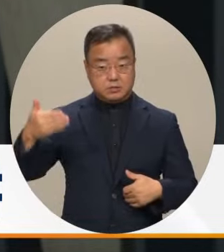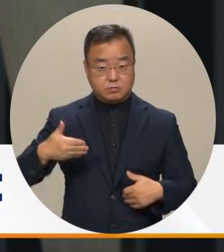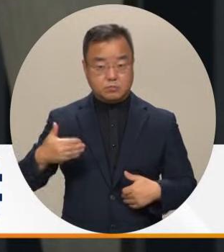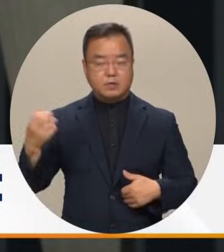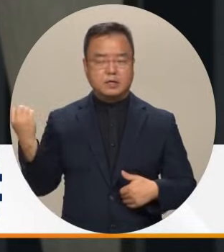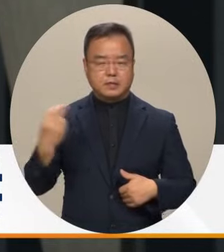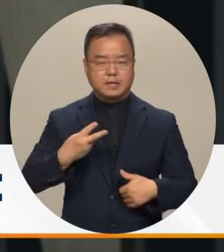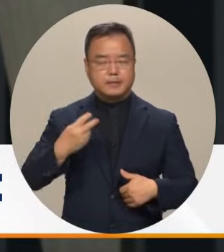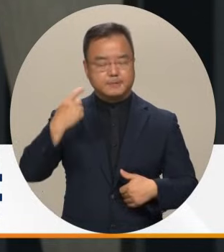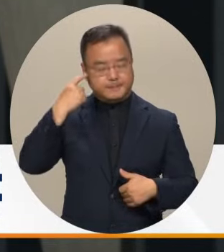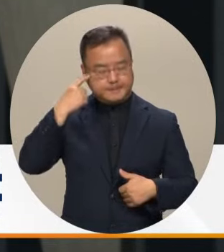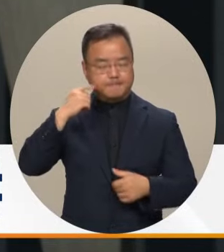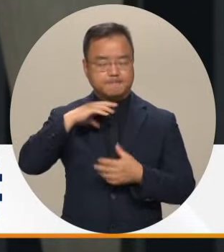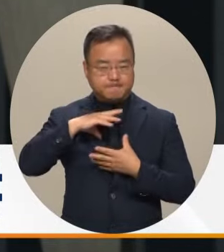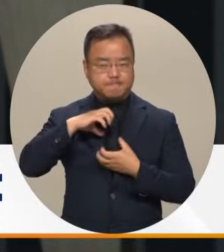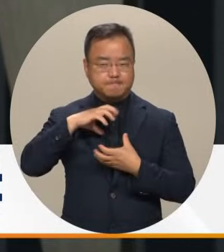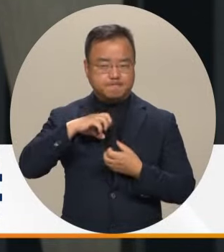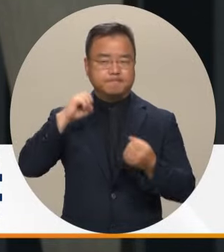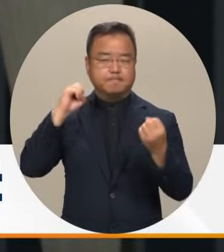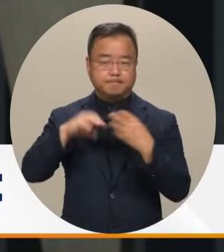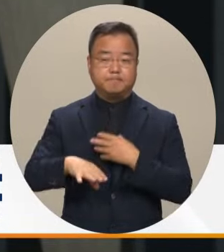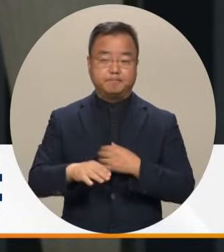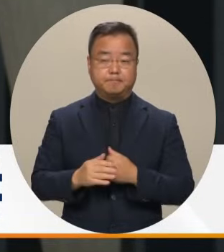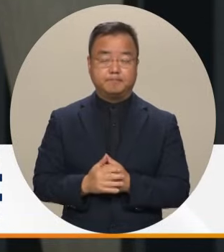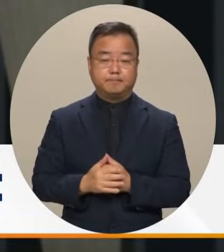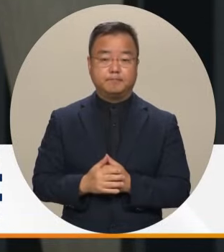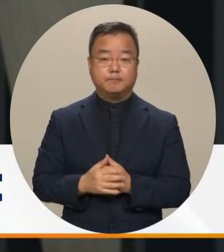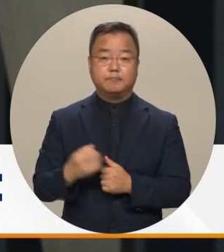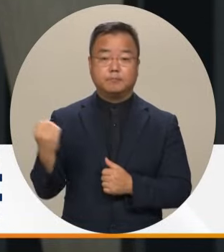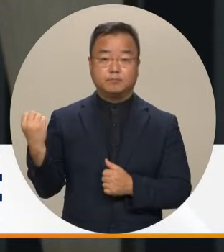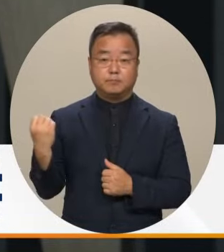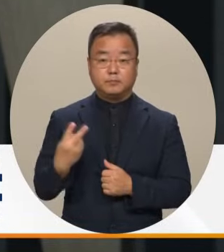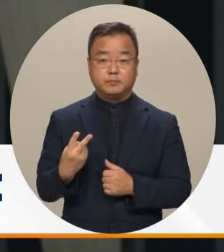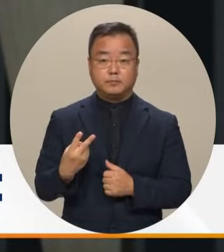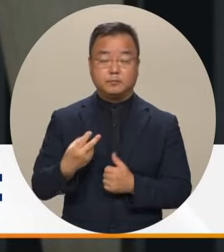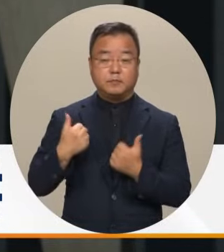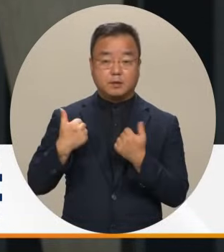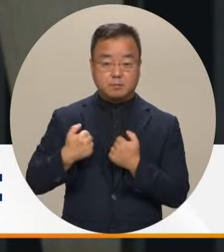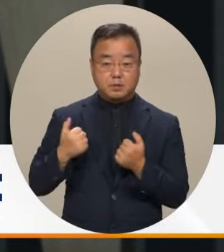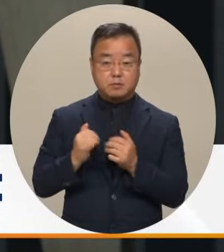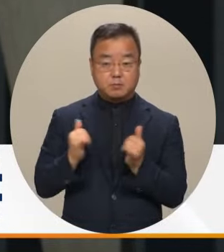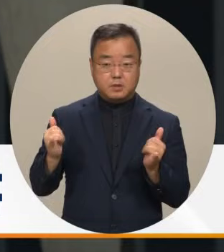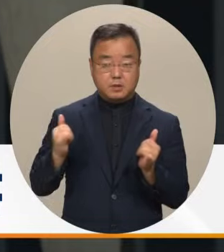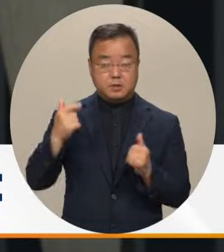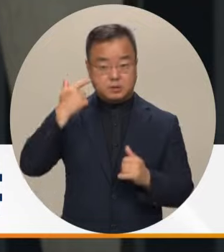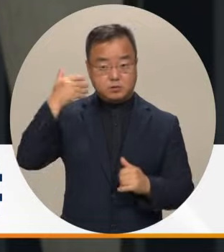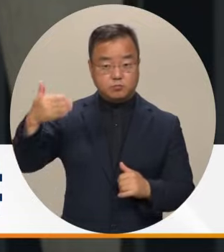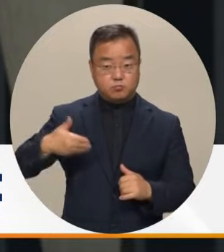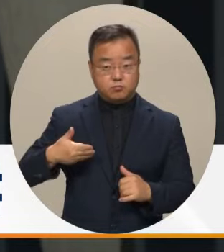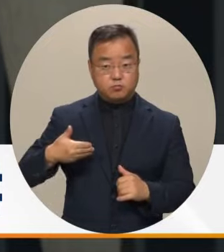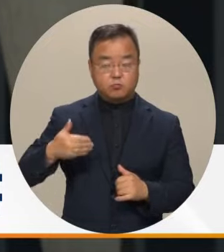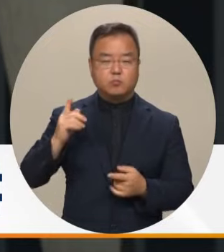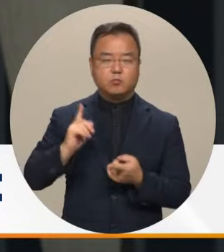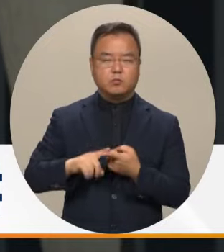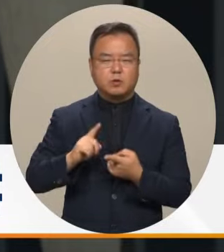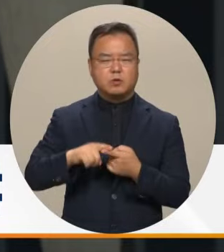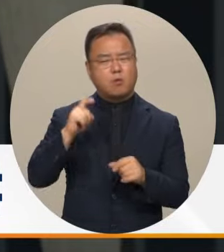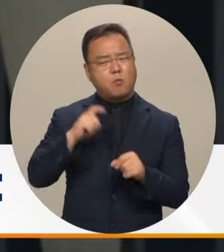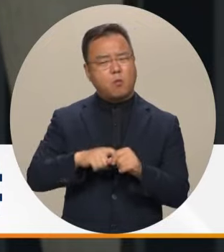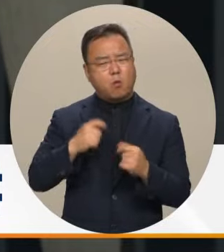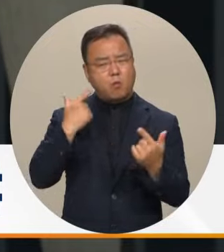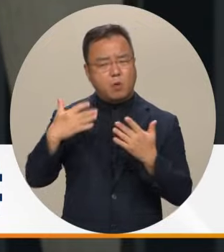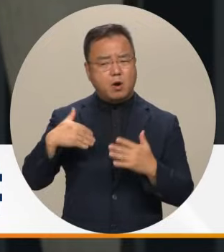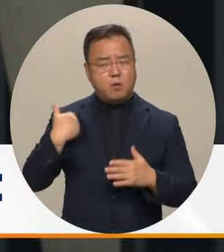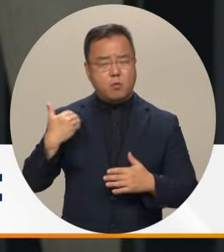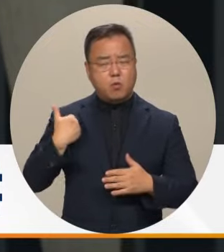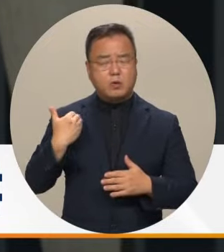리마인드하는 식으로 말해라 이렇게도 하고요 또는 그 면접간에 질문을 했는데 의도가 정확하게 파악이 안 되는 경우가